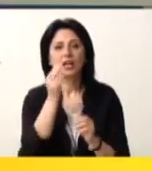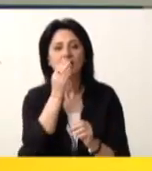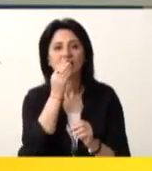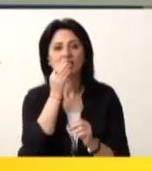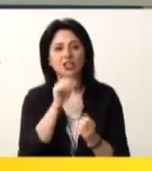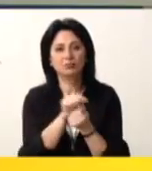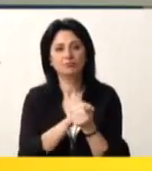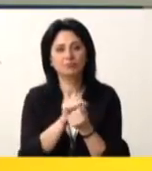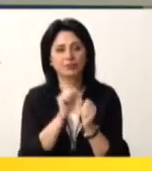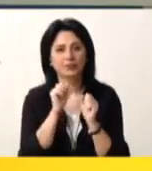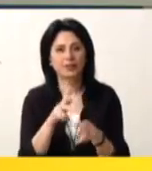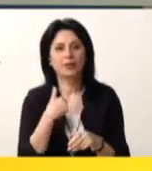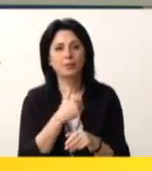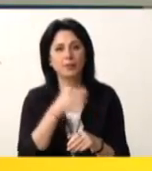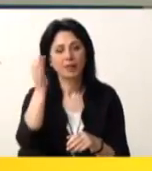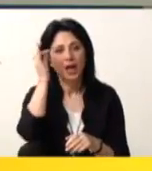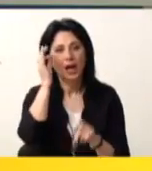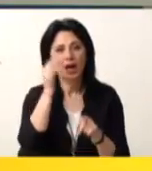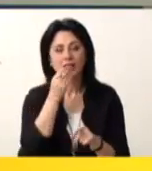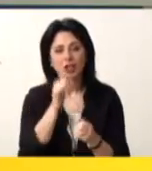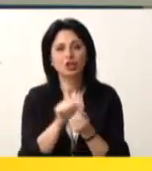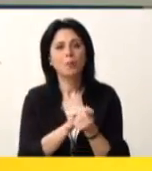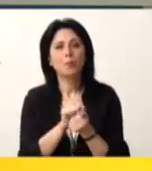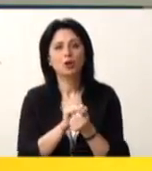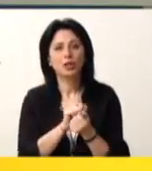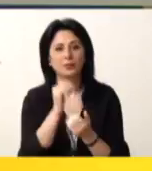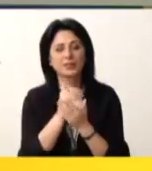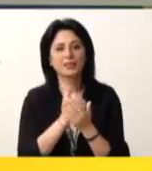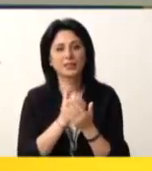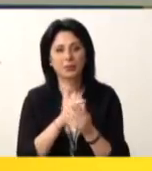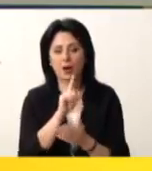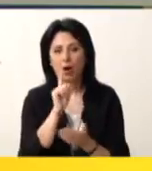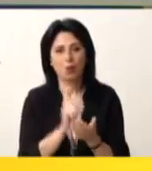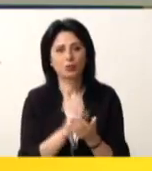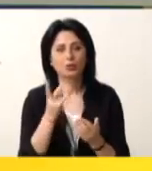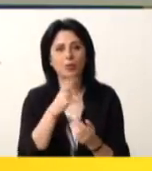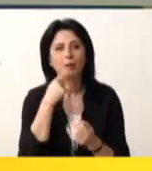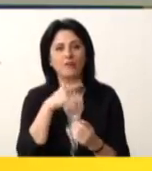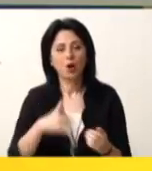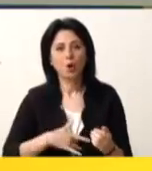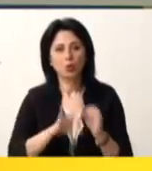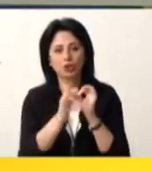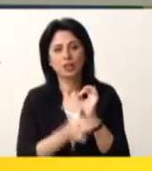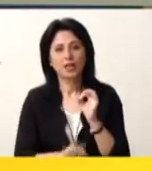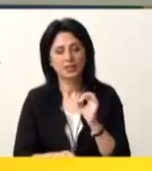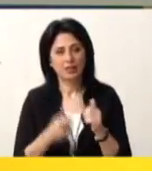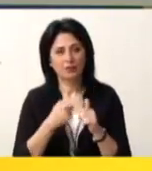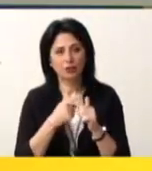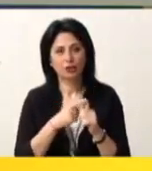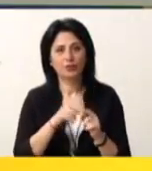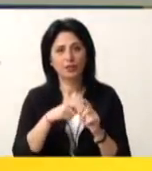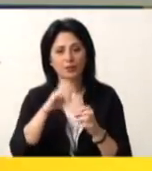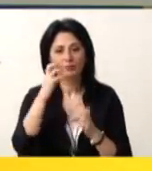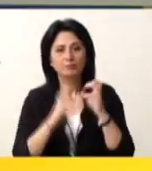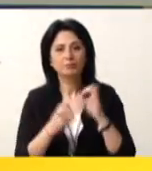საჭმლის მომნელებელ სისტემას. მე მინდა გაგახსენოთ, რომ საჭმლის მომნელებელი სისტემა აუცილებლად ძირითადად გულისხმობს კუჭნაწლავის ტრაქტს და იმ